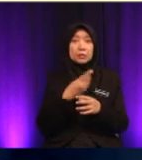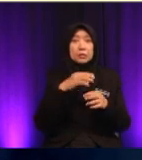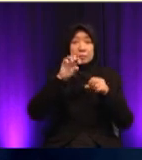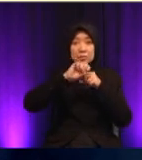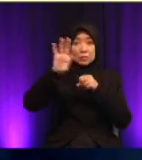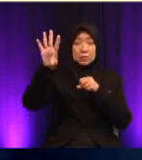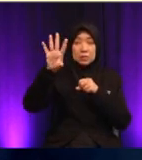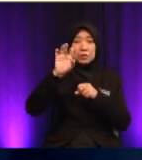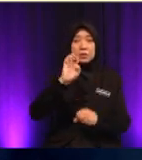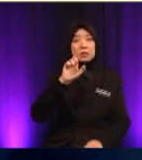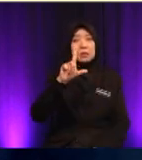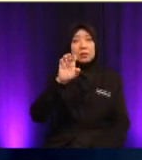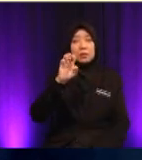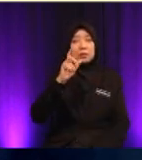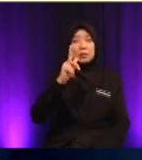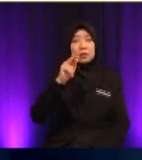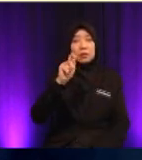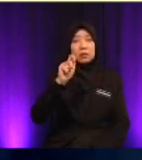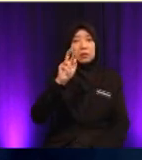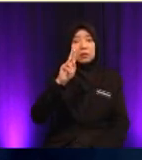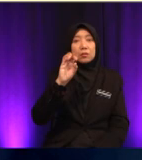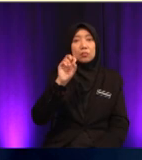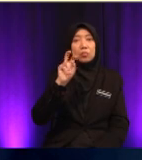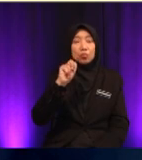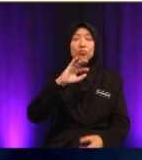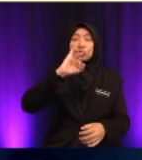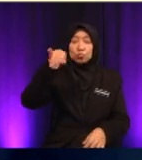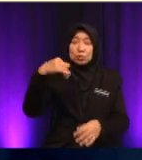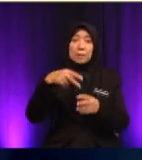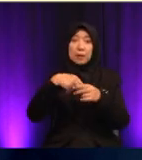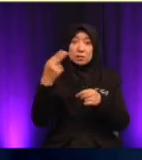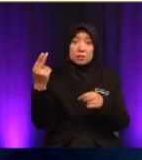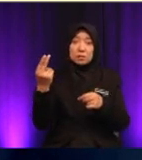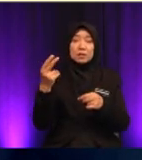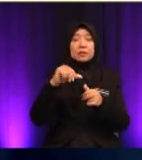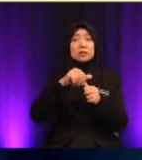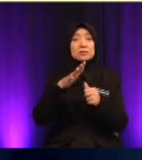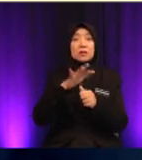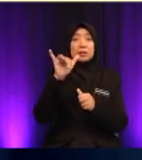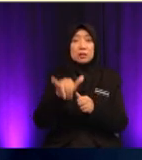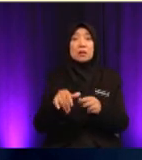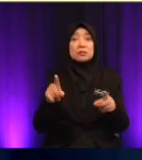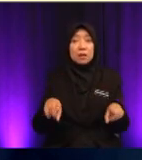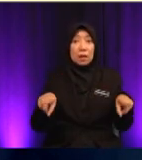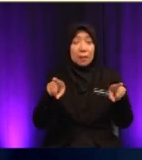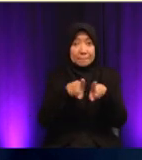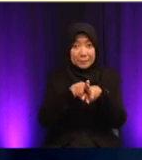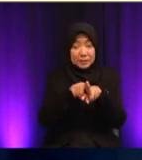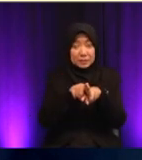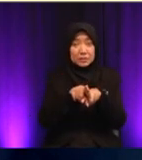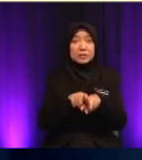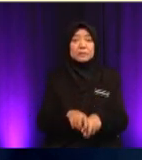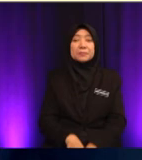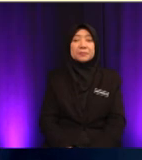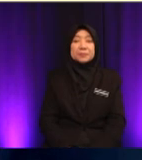melalui Dwi celah juga menghasilkan kesan yang sama dapat juga ini dalam bentuk lurus sebab